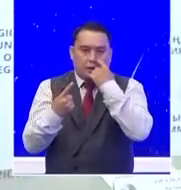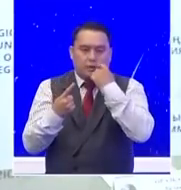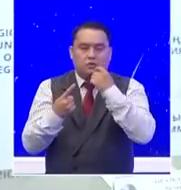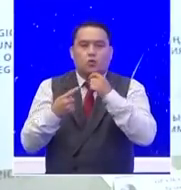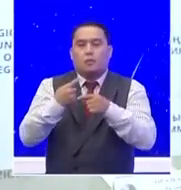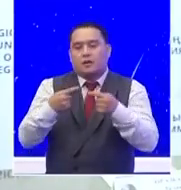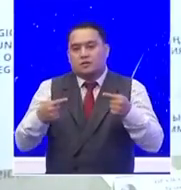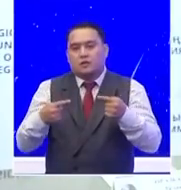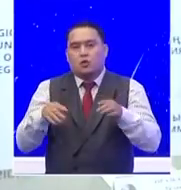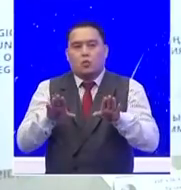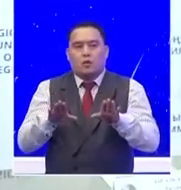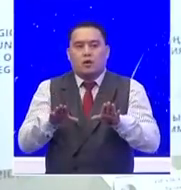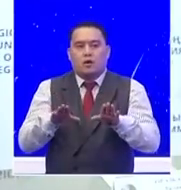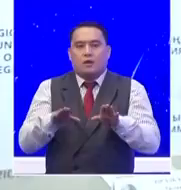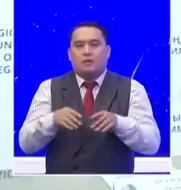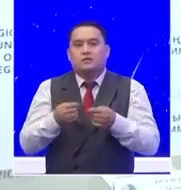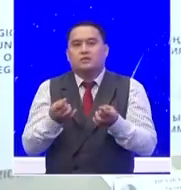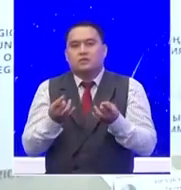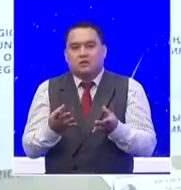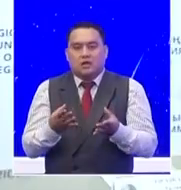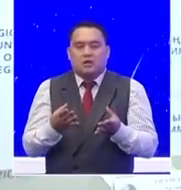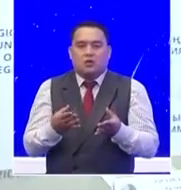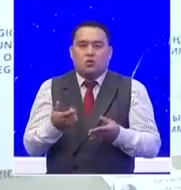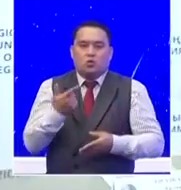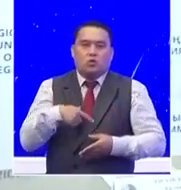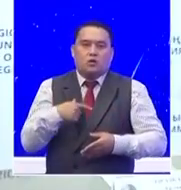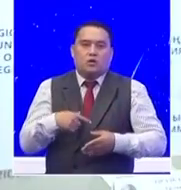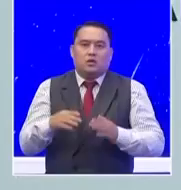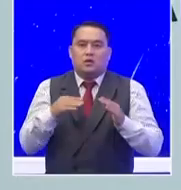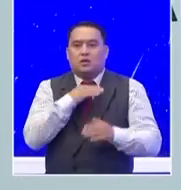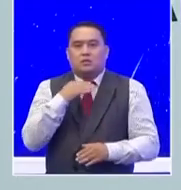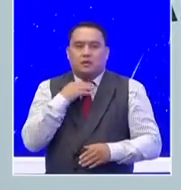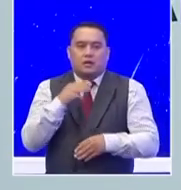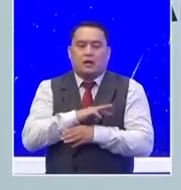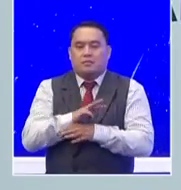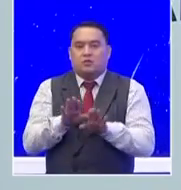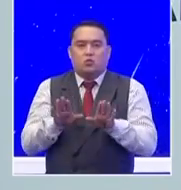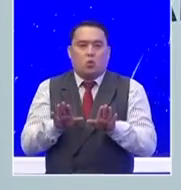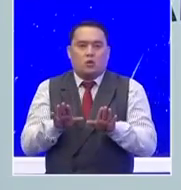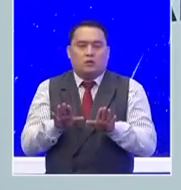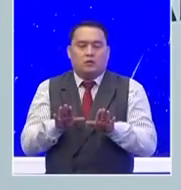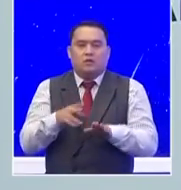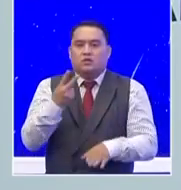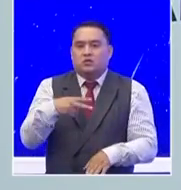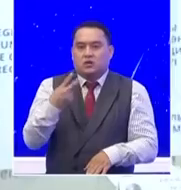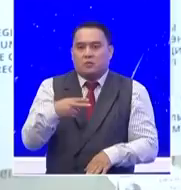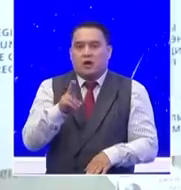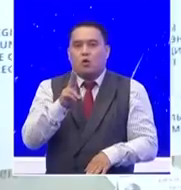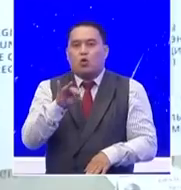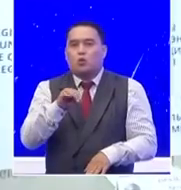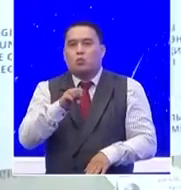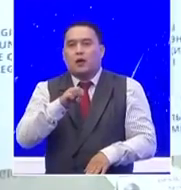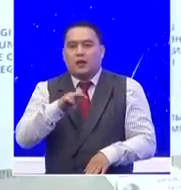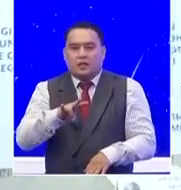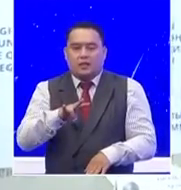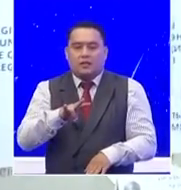басқа уақытта шалынса, ол мал жайғана үйіңізді етпен қамтамасыз еткен болып қалады. Құрбан 2020 сайты құрбан